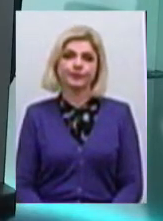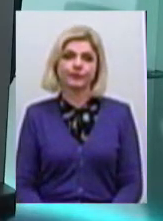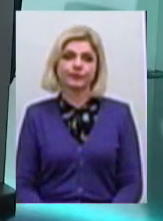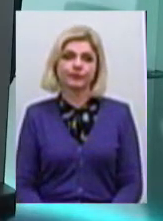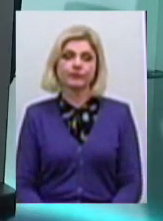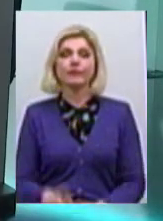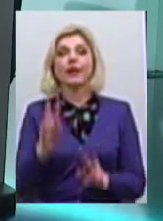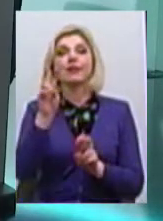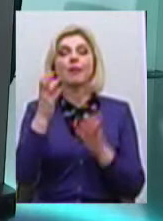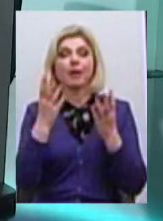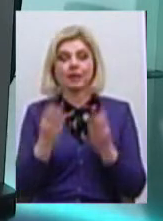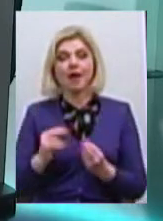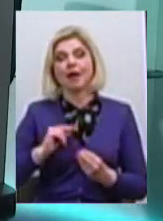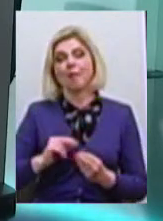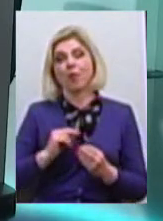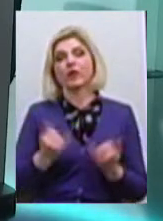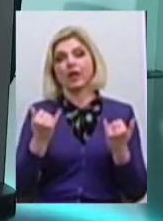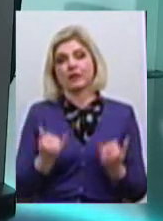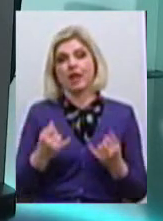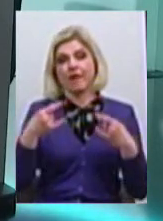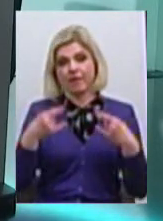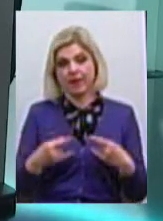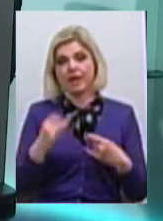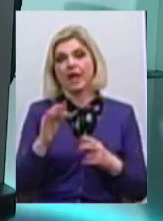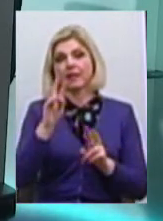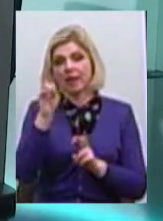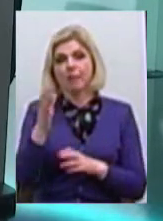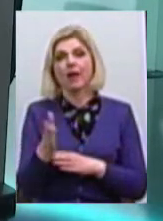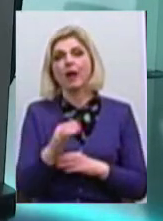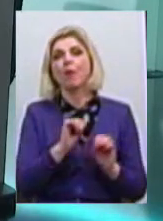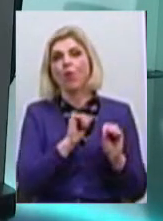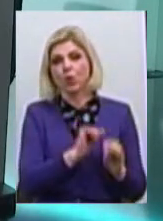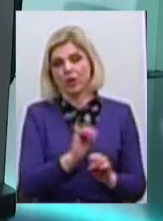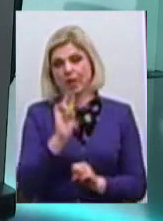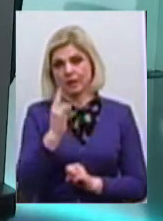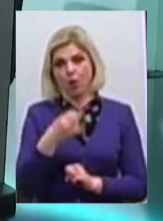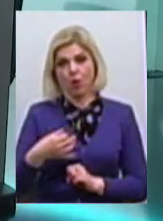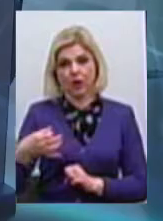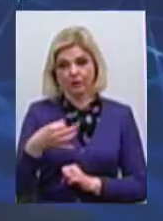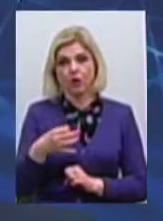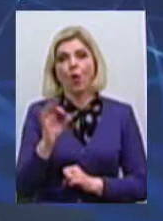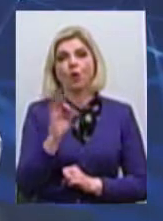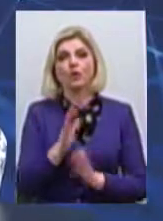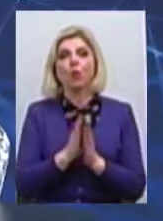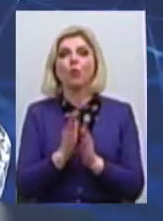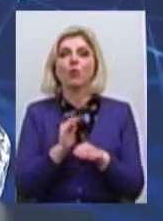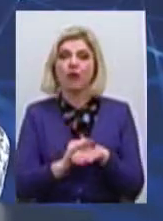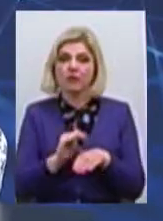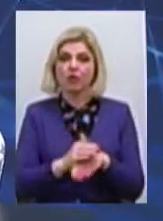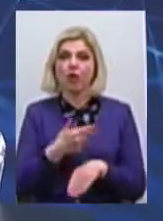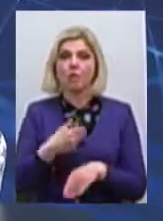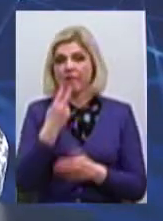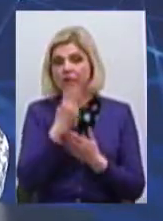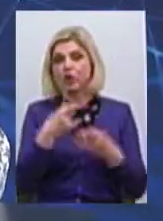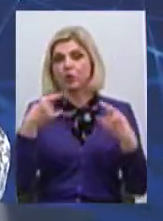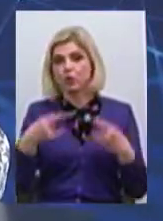Це тема дня. Ми працюємо в прямому ефірі. І сьогодні тема нашого ефіру – рибоохорона Миколаївщини. Олексій, будь ласка, ми побачили